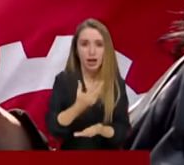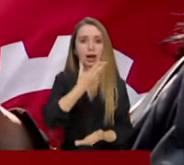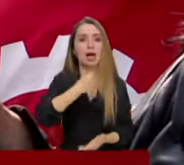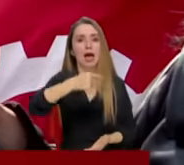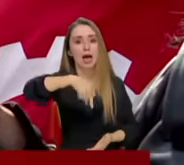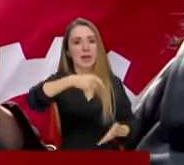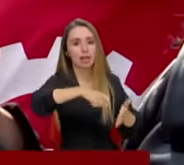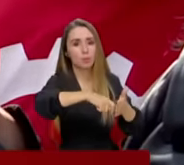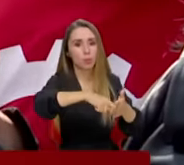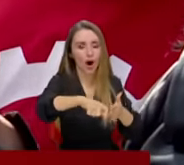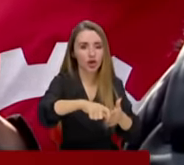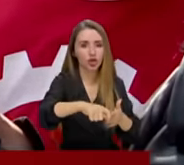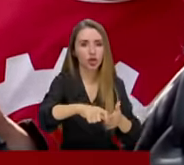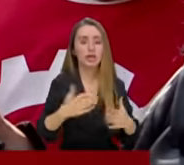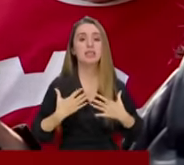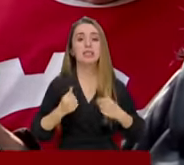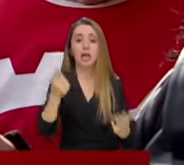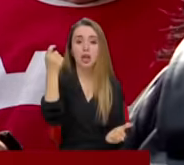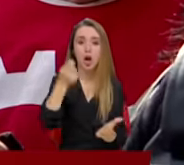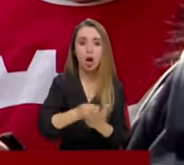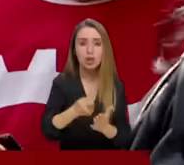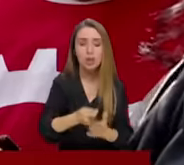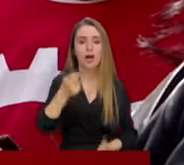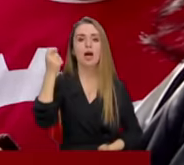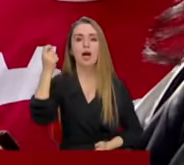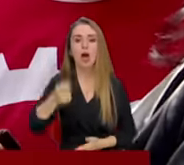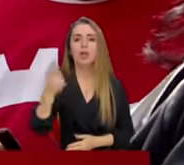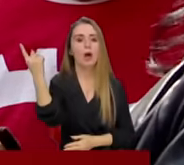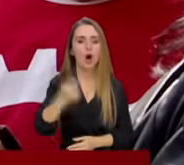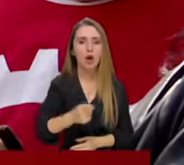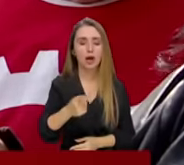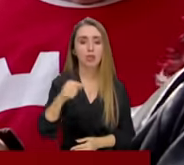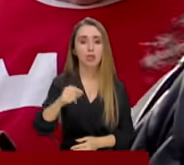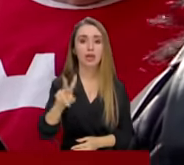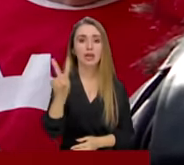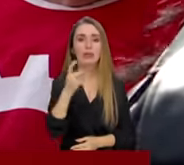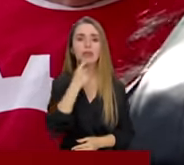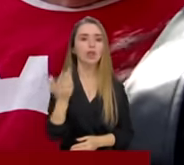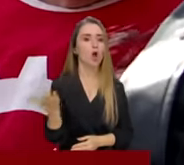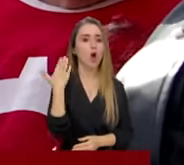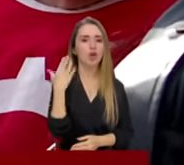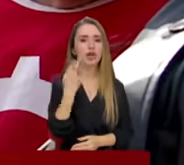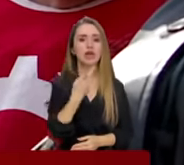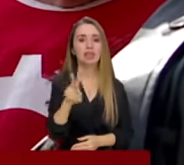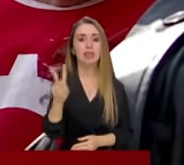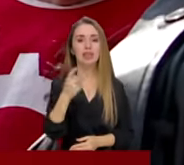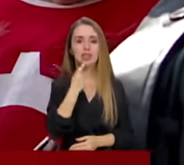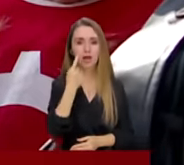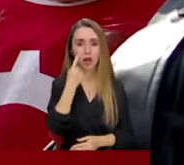emekli aylıklarını ve sağlık ödemelerini karşılama oranı bundan 20 yıl önce